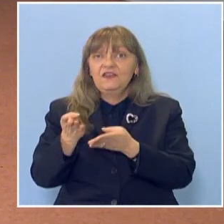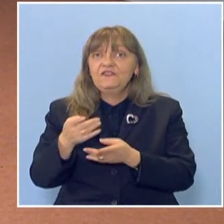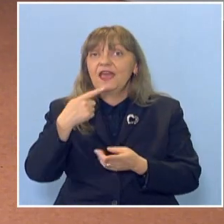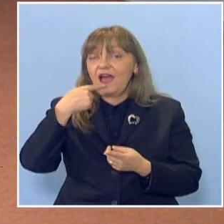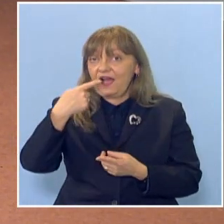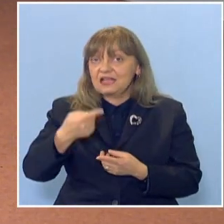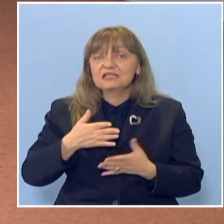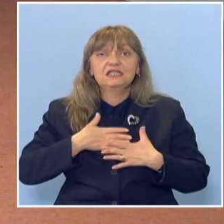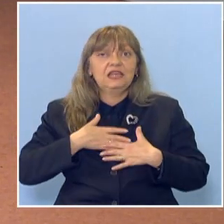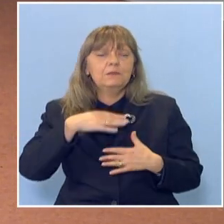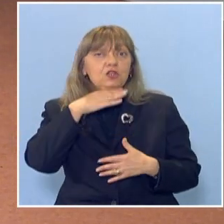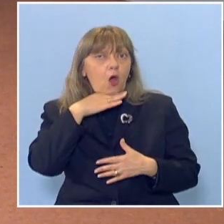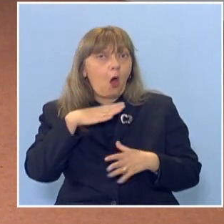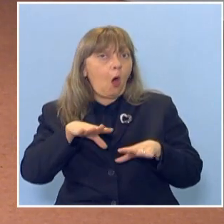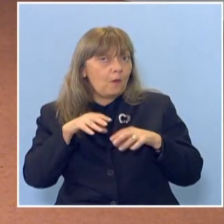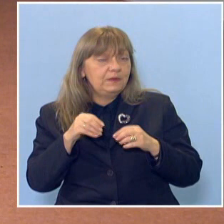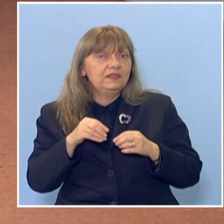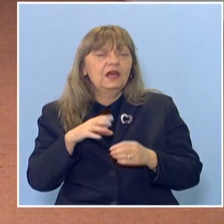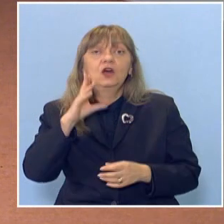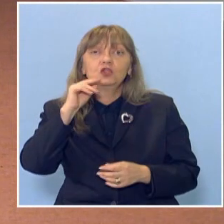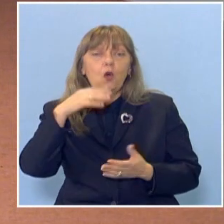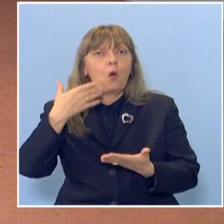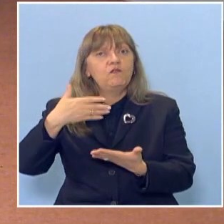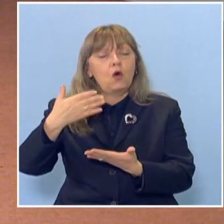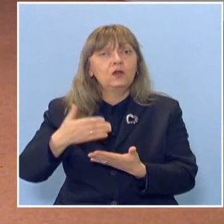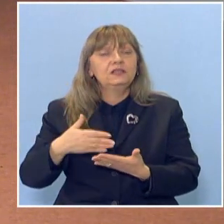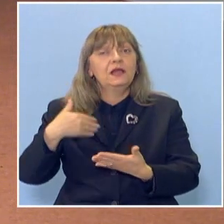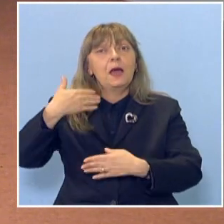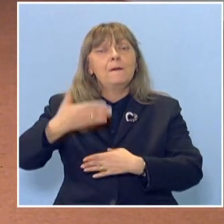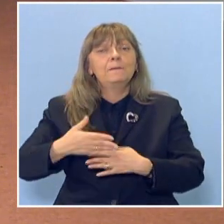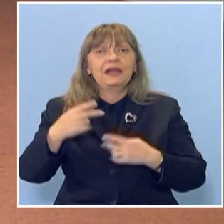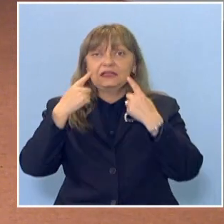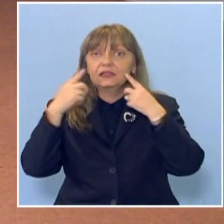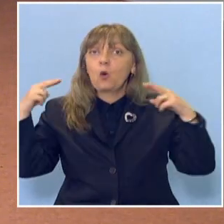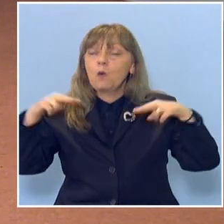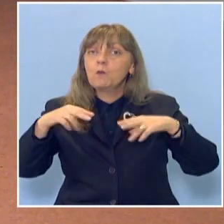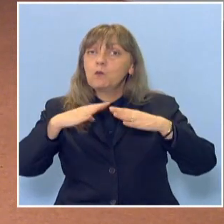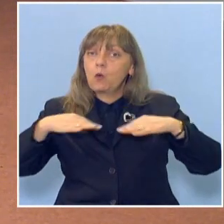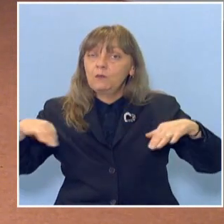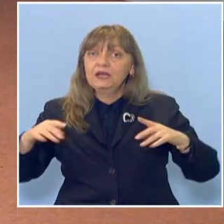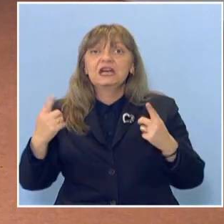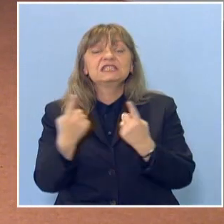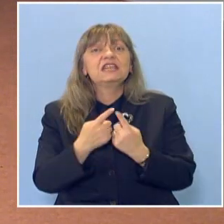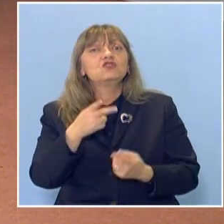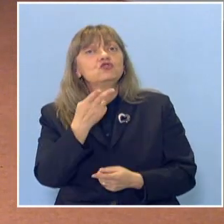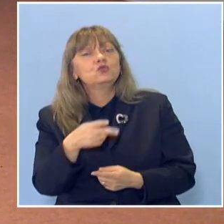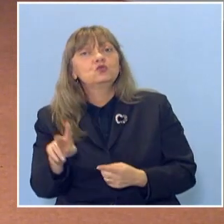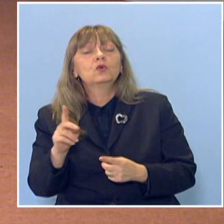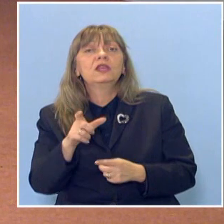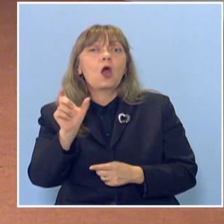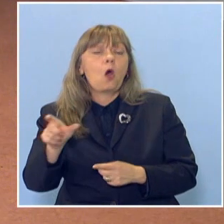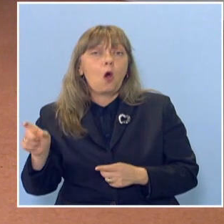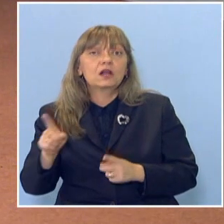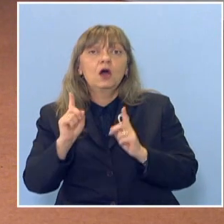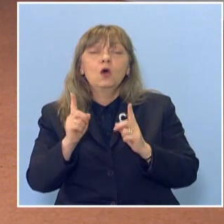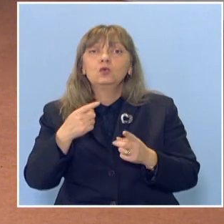имате опит за да говорите пред публика. Срещате и други хора, които споделят с вас